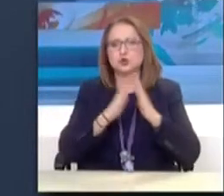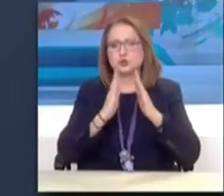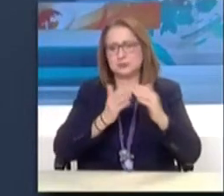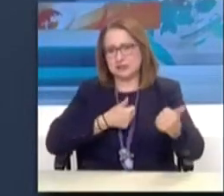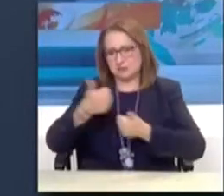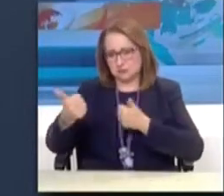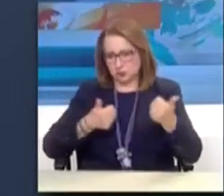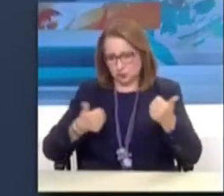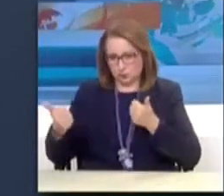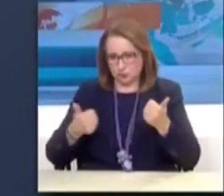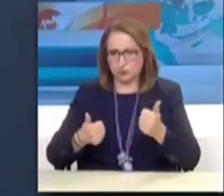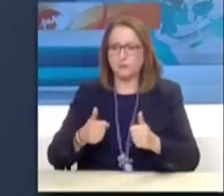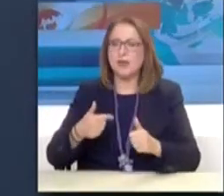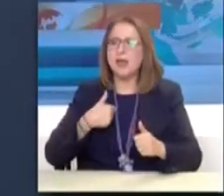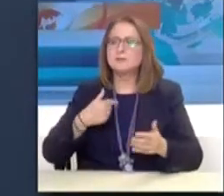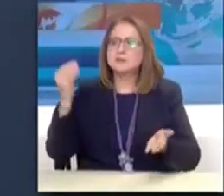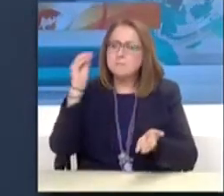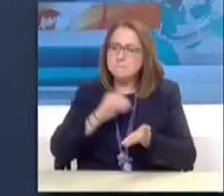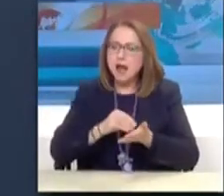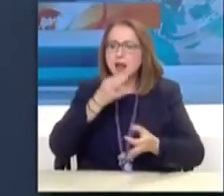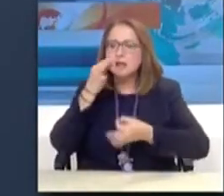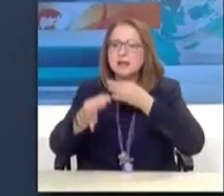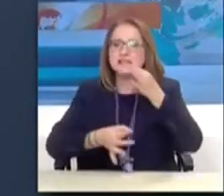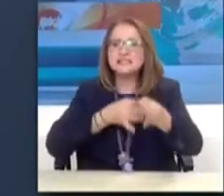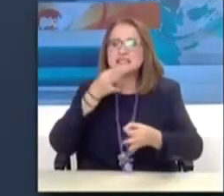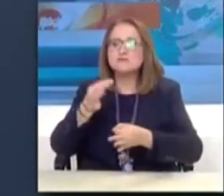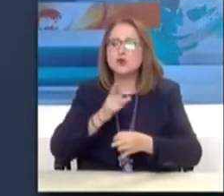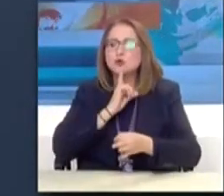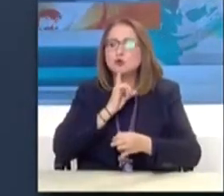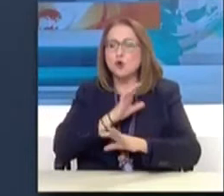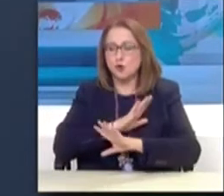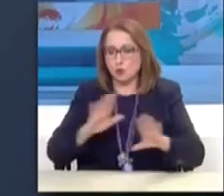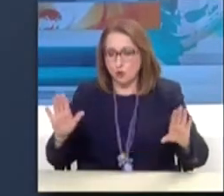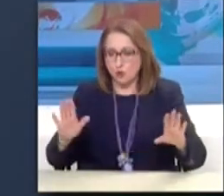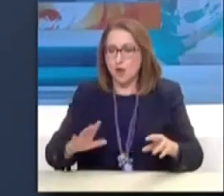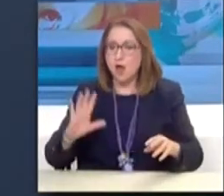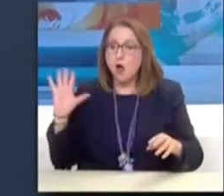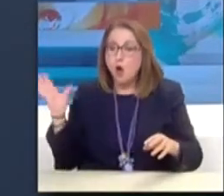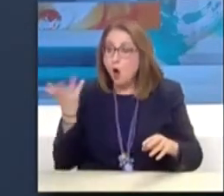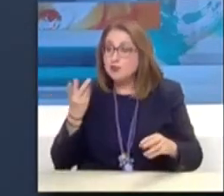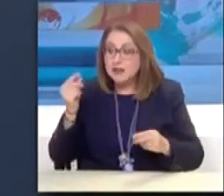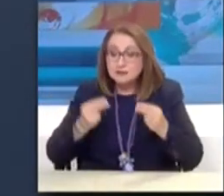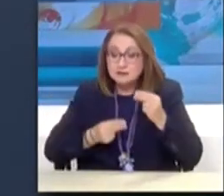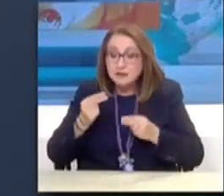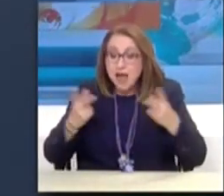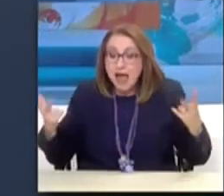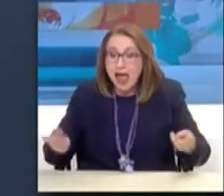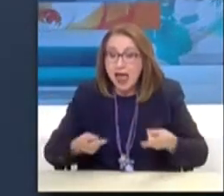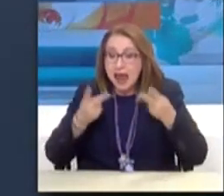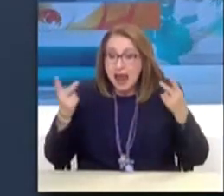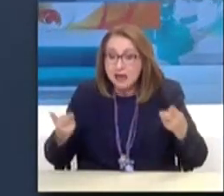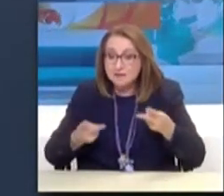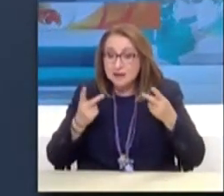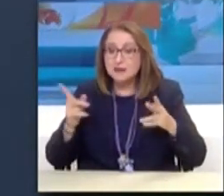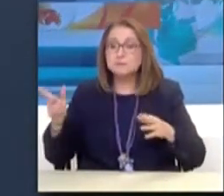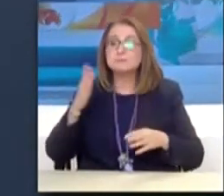δεν αλλάζουν. Έλεγχος για ασθενείς που έχουν ήπια συμπτωματολογία και δεν ανήκουν σε ομάδα αυξημένου κινδύνου δεν